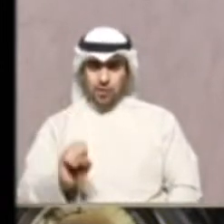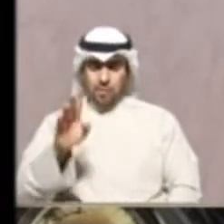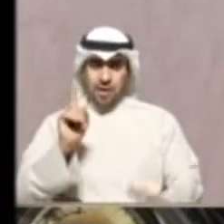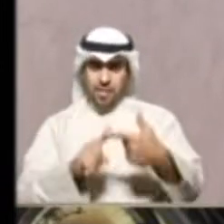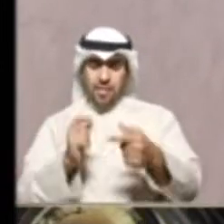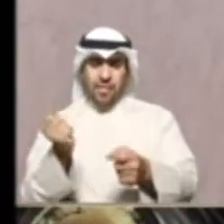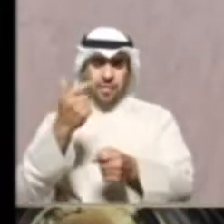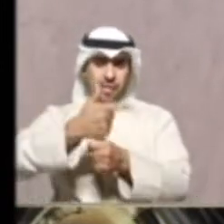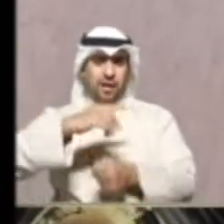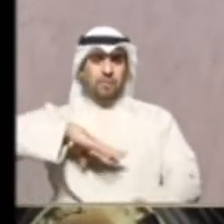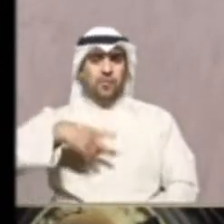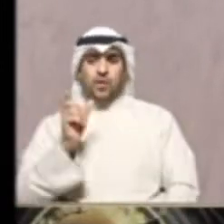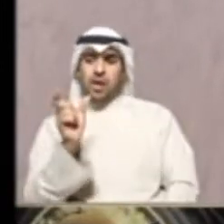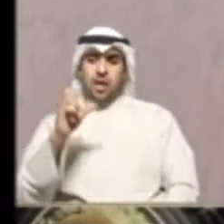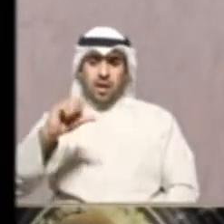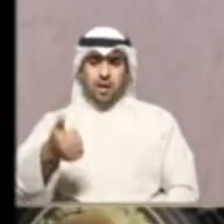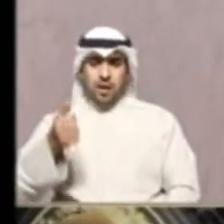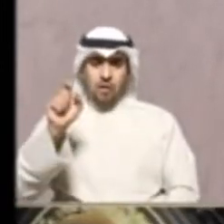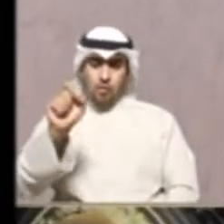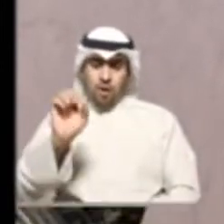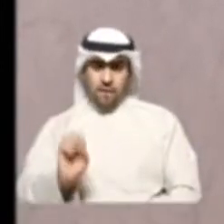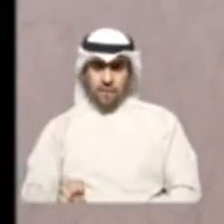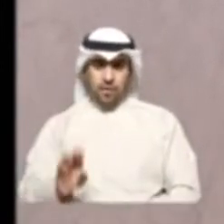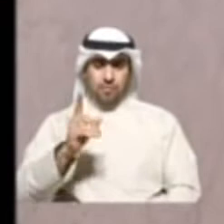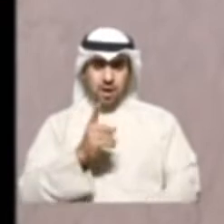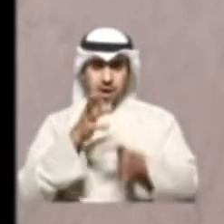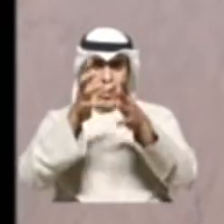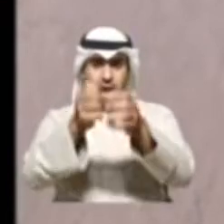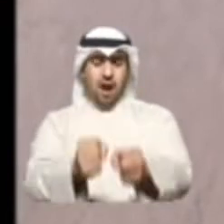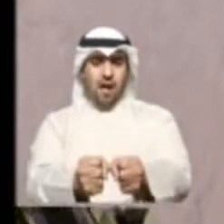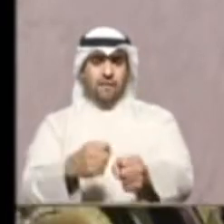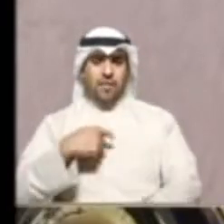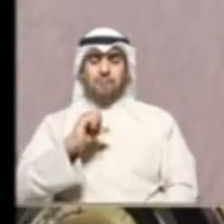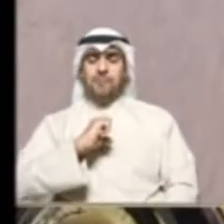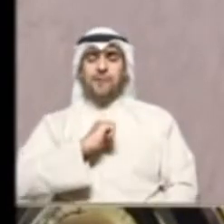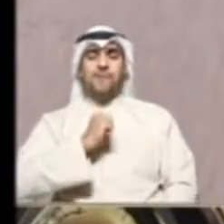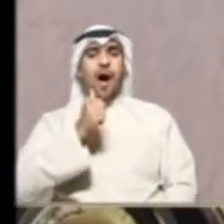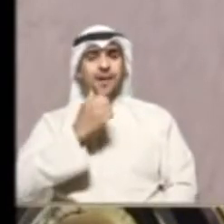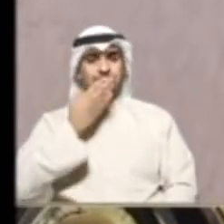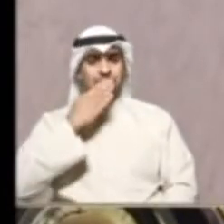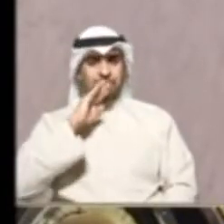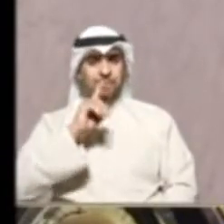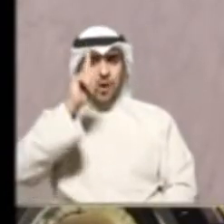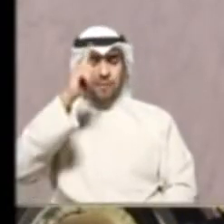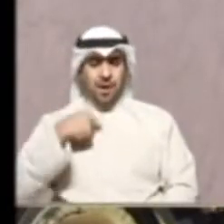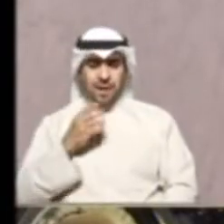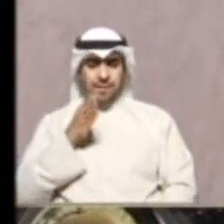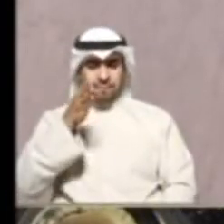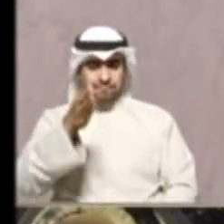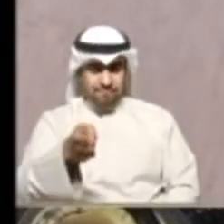وولي العهد الشيخ نواف الصباح، ولي الفخر بوجودي هني